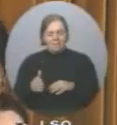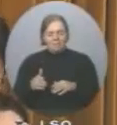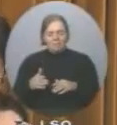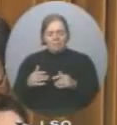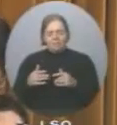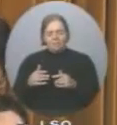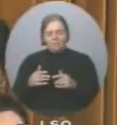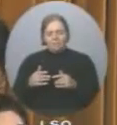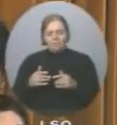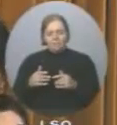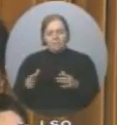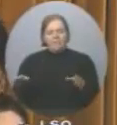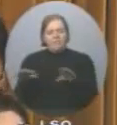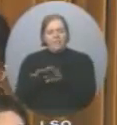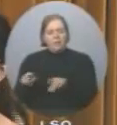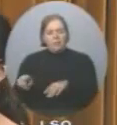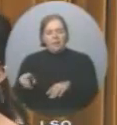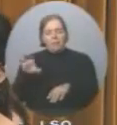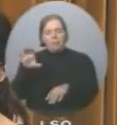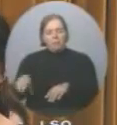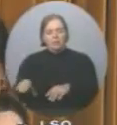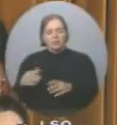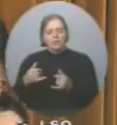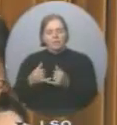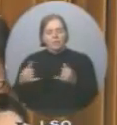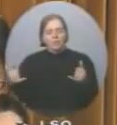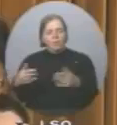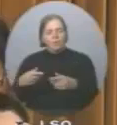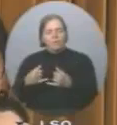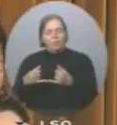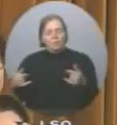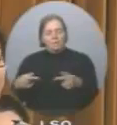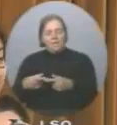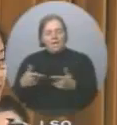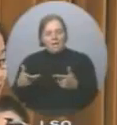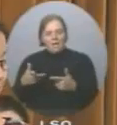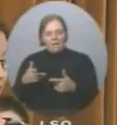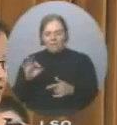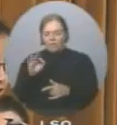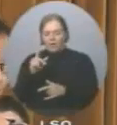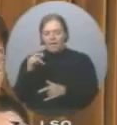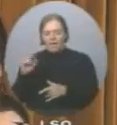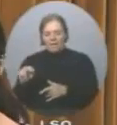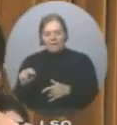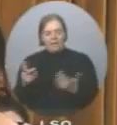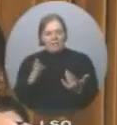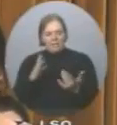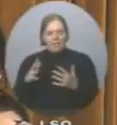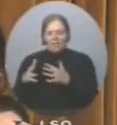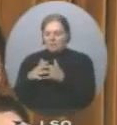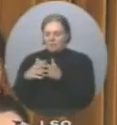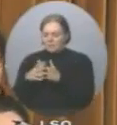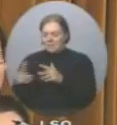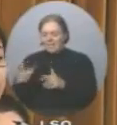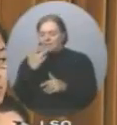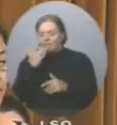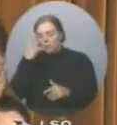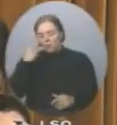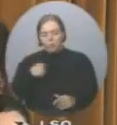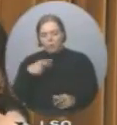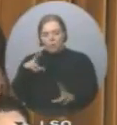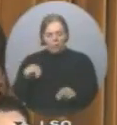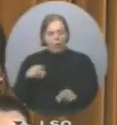terrestre lors de la fermeture du poste frontalier de Franklin. On s'attend pas à un traitement de faveur de la part du gouvernement américain. Mais peut-on